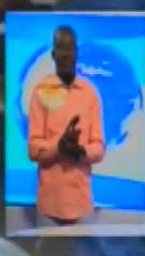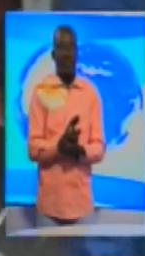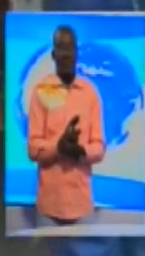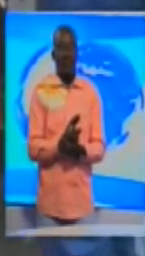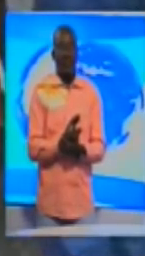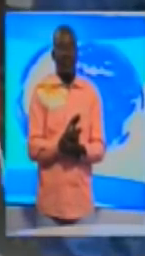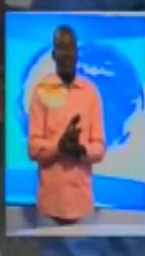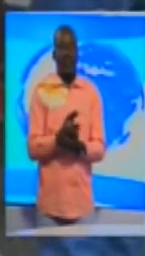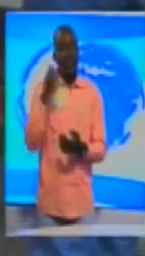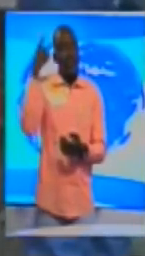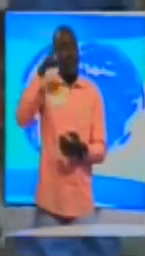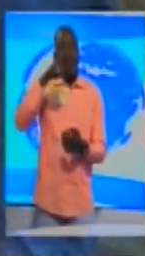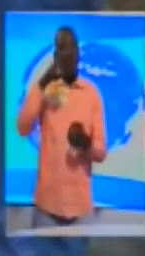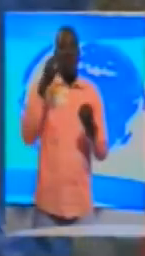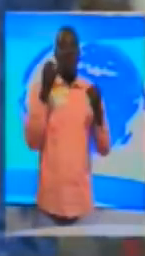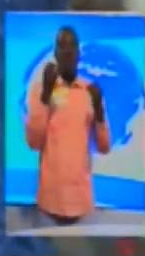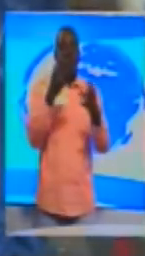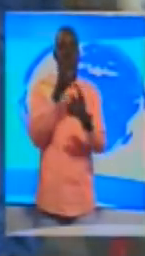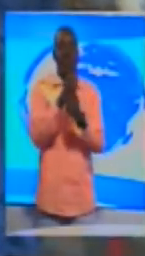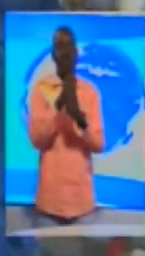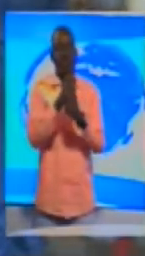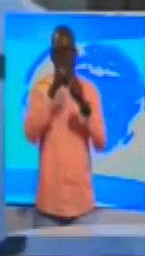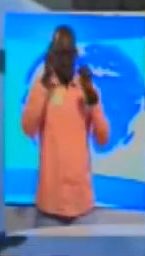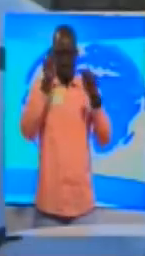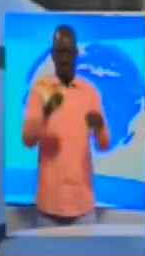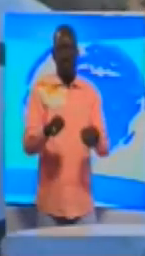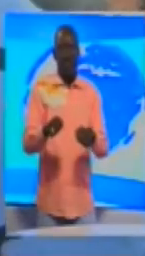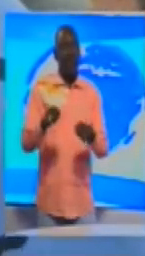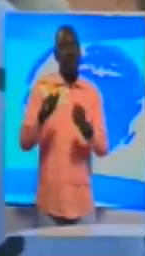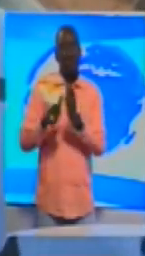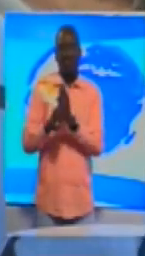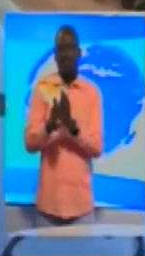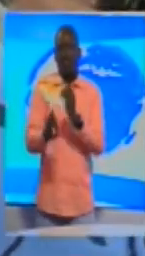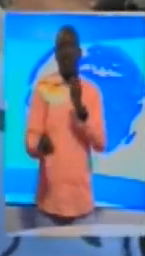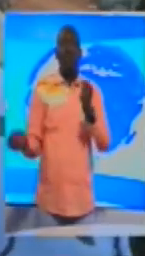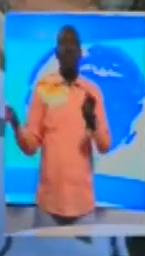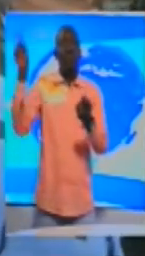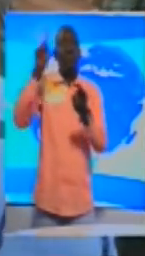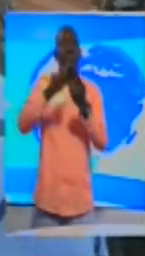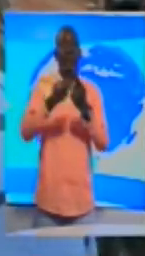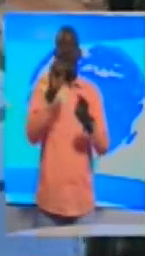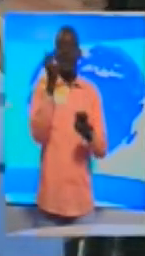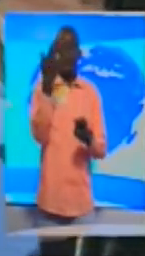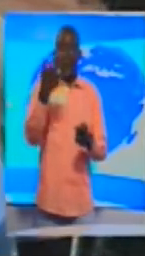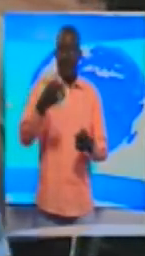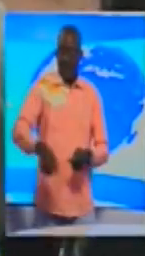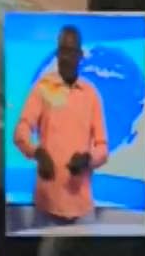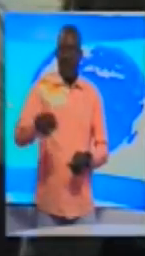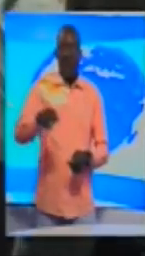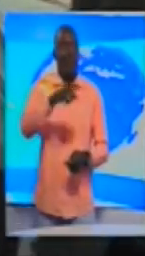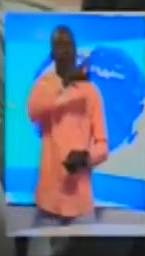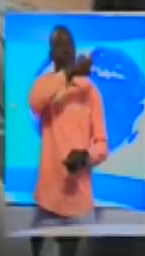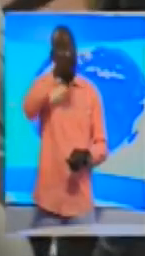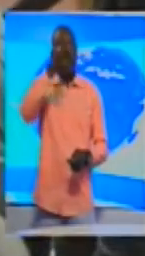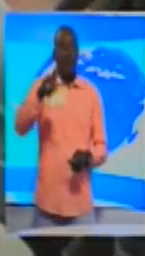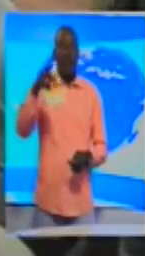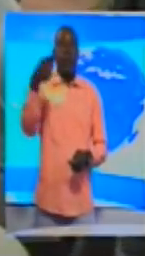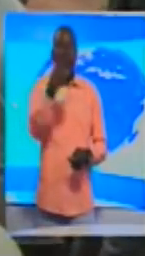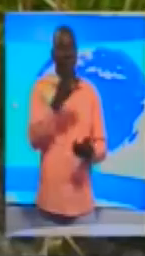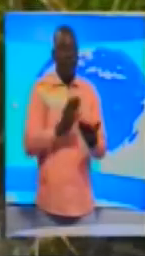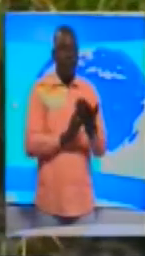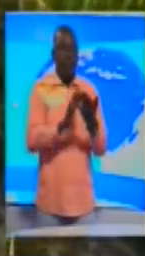Des égreneuses multifonctionnelles capables de décortiquer jusqu'à 15 sacs de 100 kg de céréales par